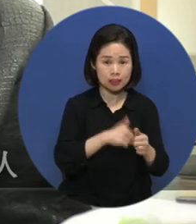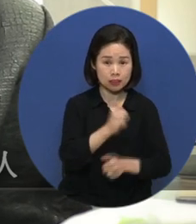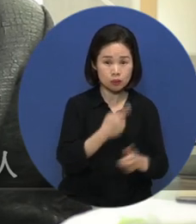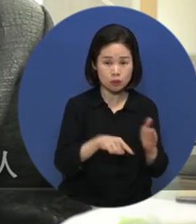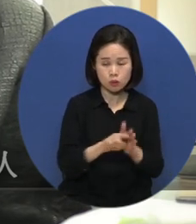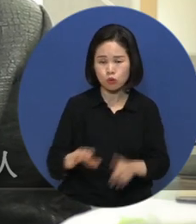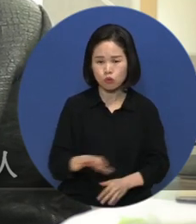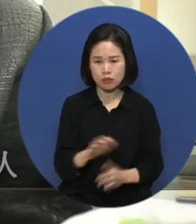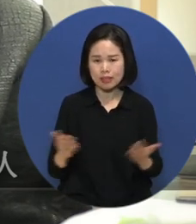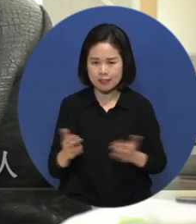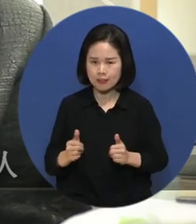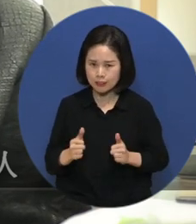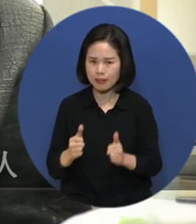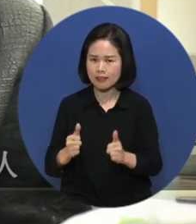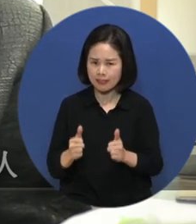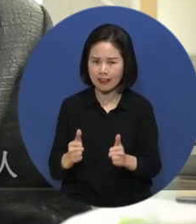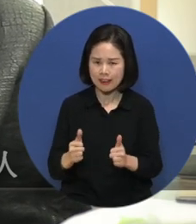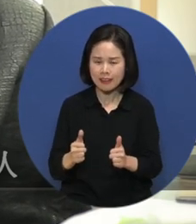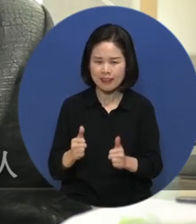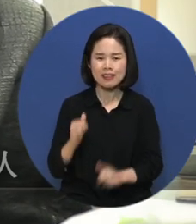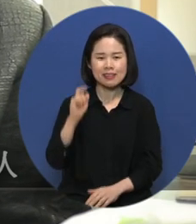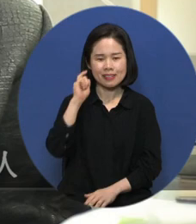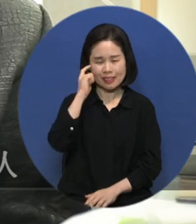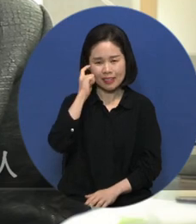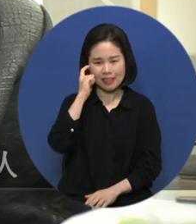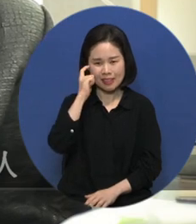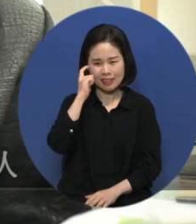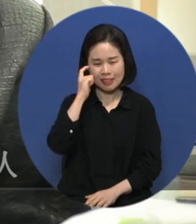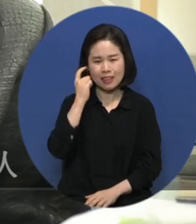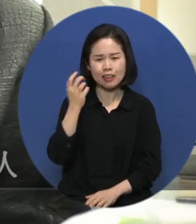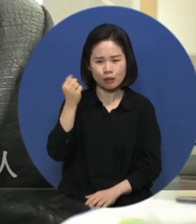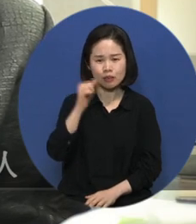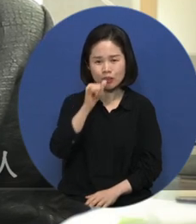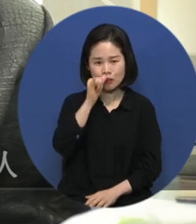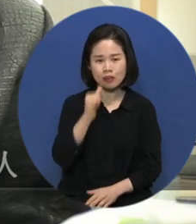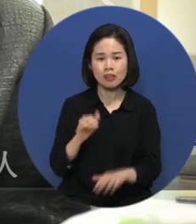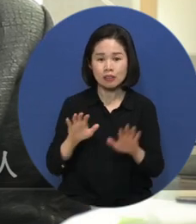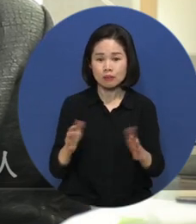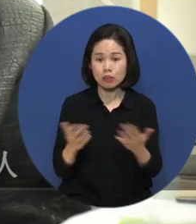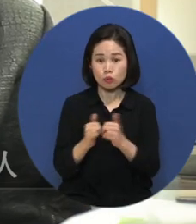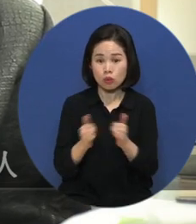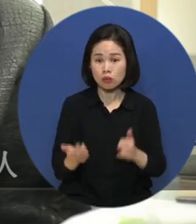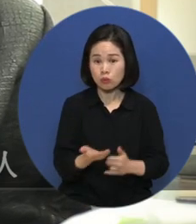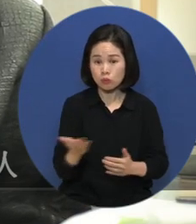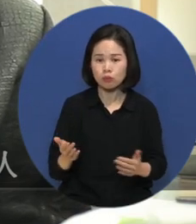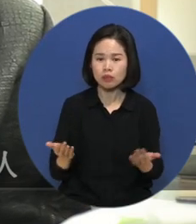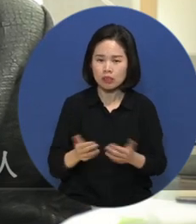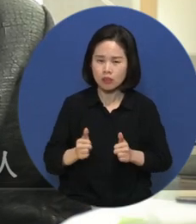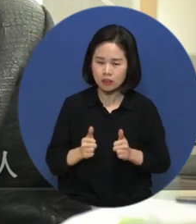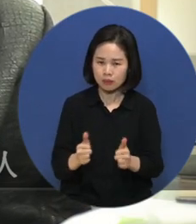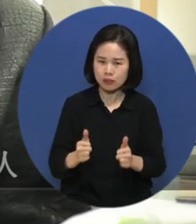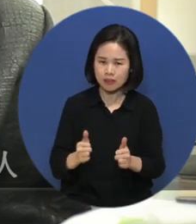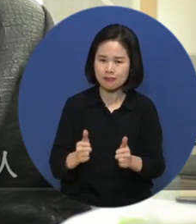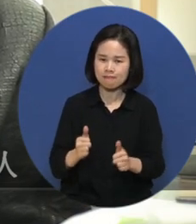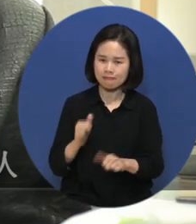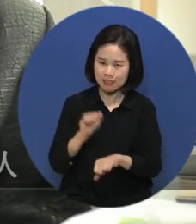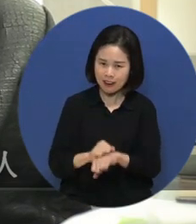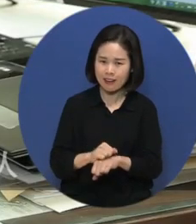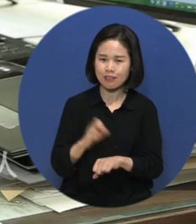한다라는 것을 항상 같이 되새기고 있습니다. 우리 직원분들이 너무 잘 알고 있고 너무 자랑스럽습니다.